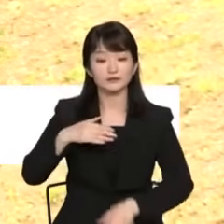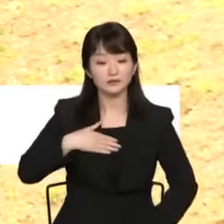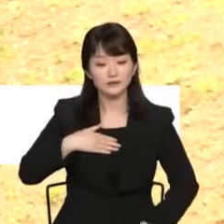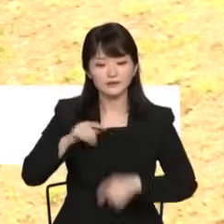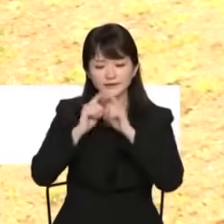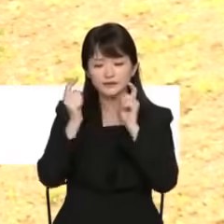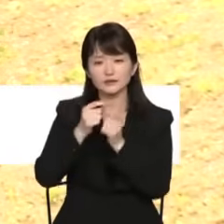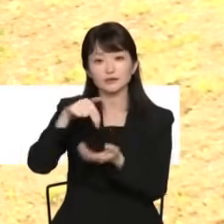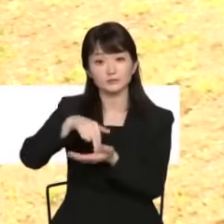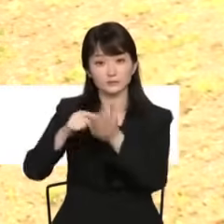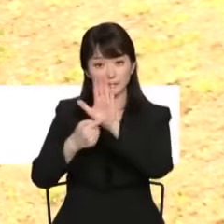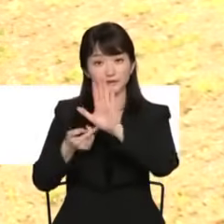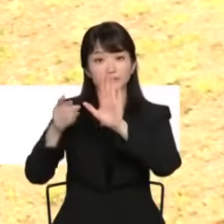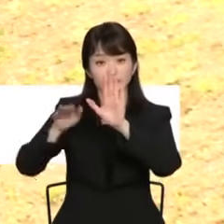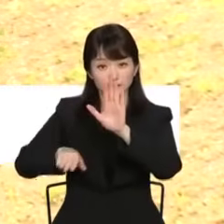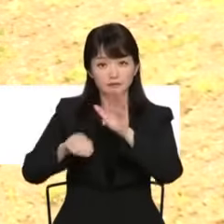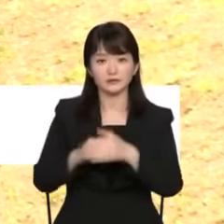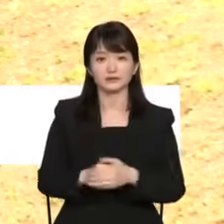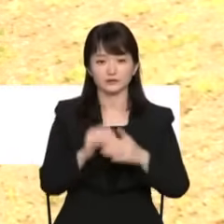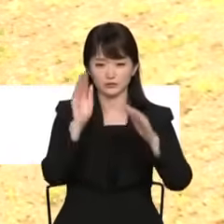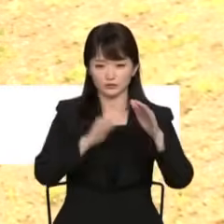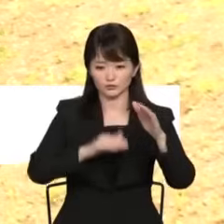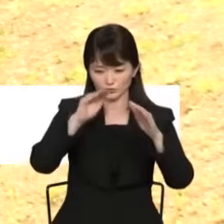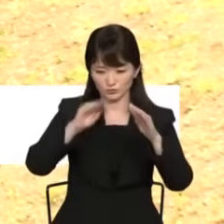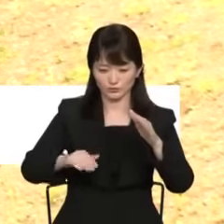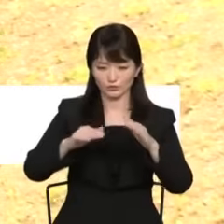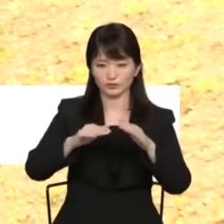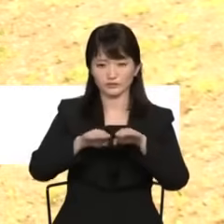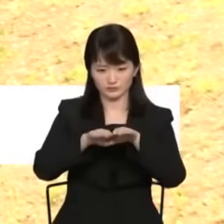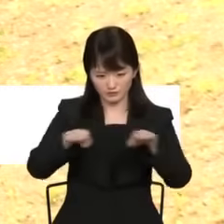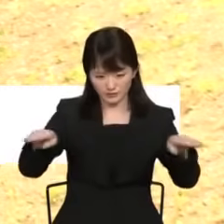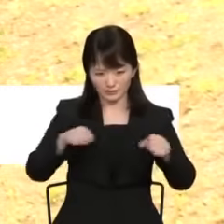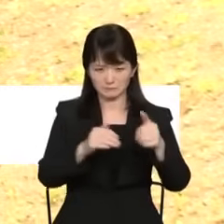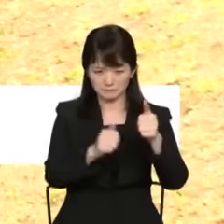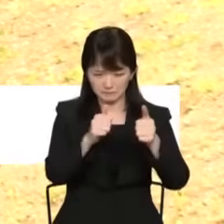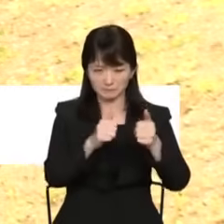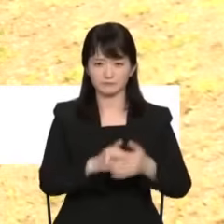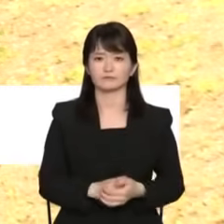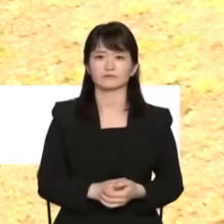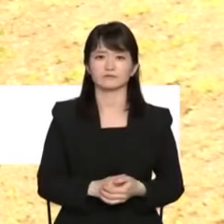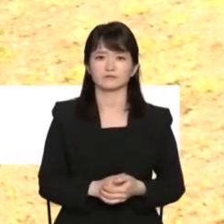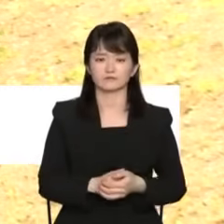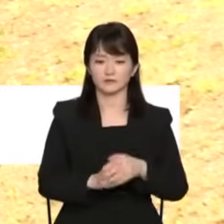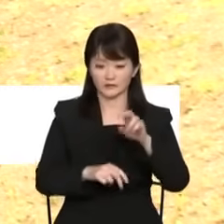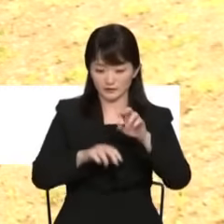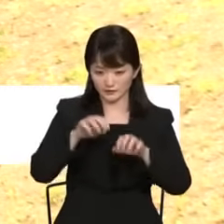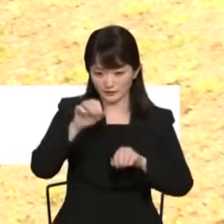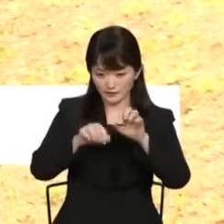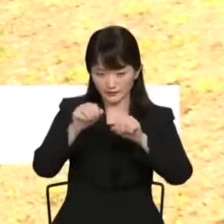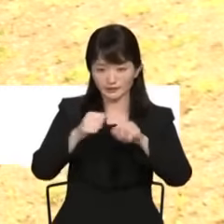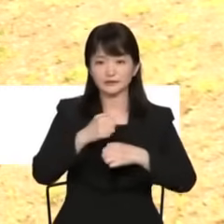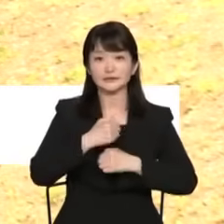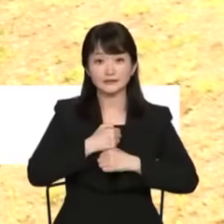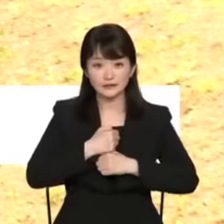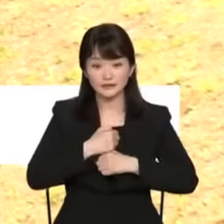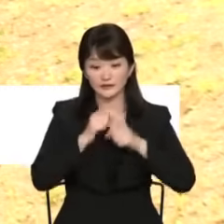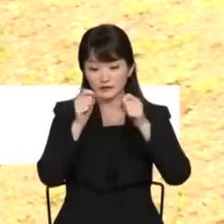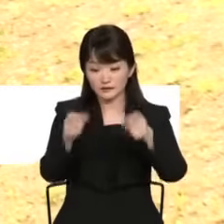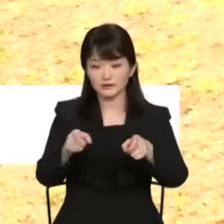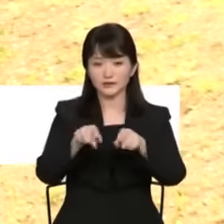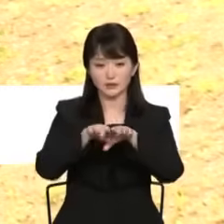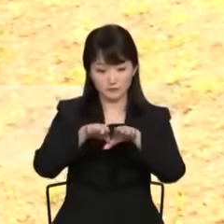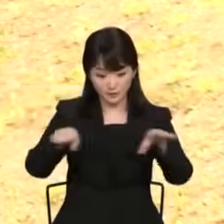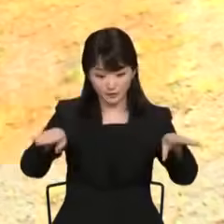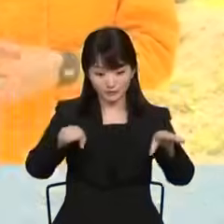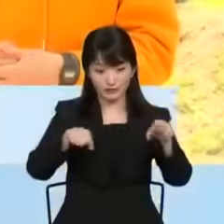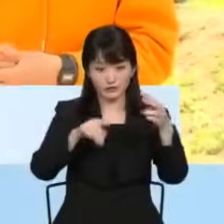의사를 많이 밝히긴 했지만은 공정한 경쟁이라든지 아니면 사다리를 지킨다든지 기회의 평등이라든지 이런 본질적인